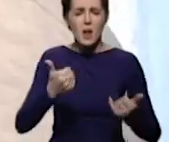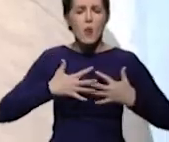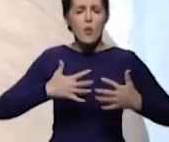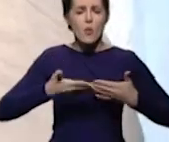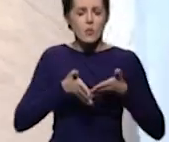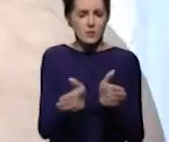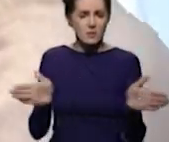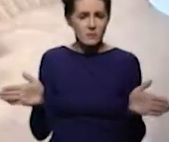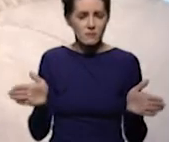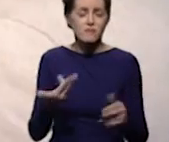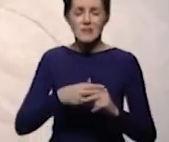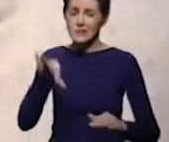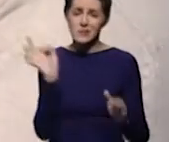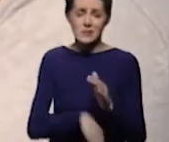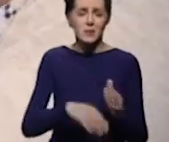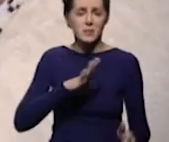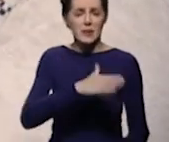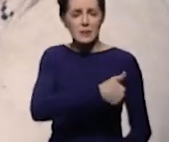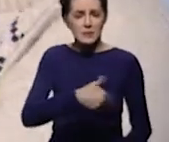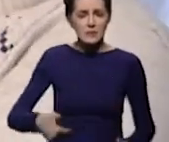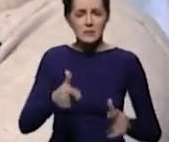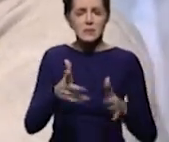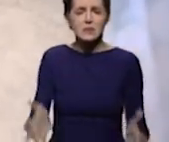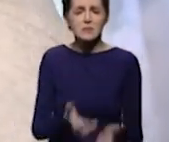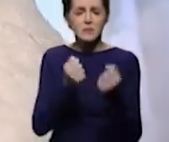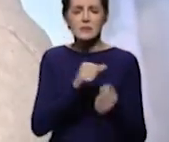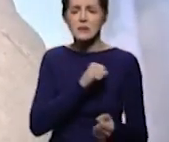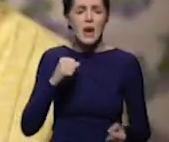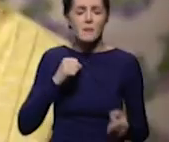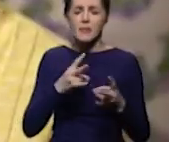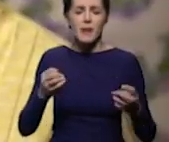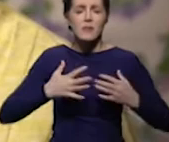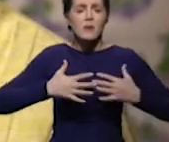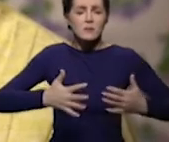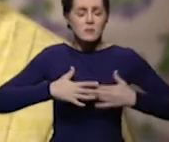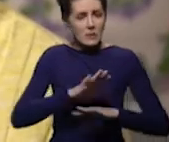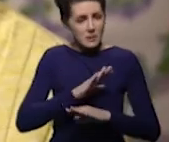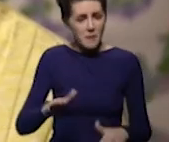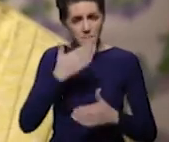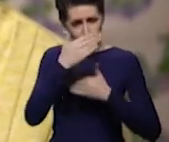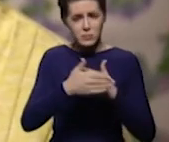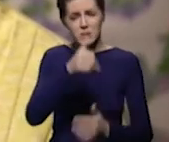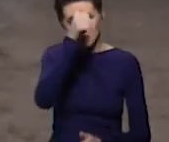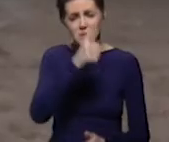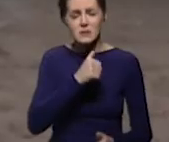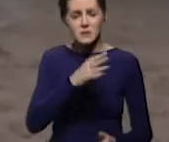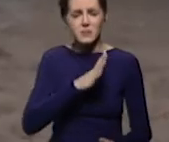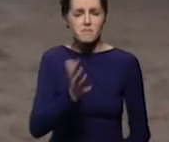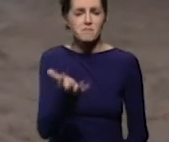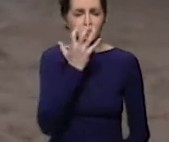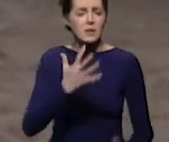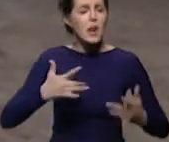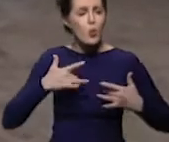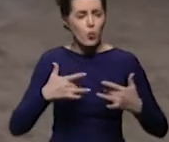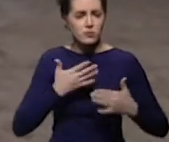легеня. Екстрено кисарили, його спасали. Він сам не дихав, майже місяць він був під вентиляцією. Наслідки